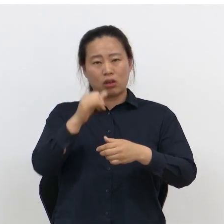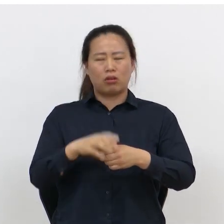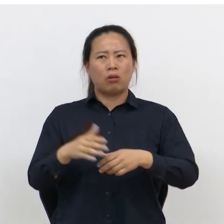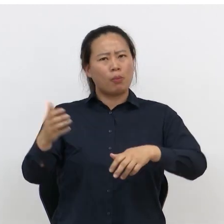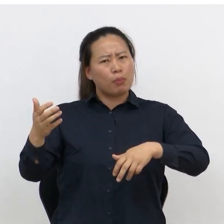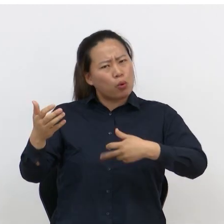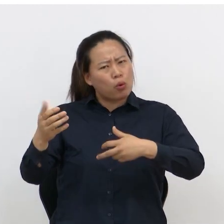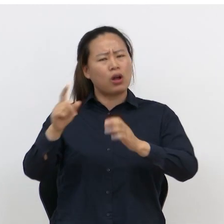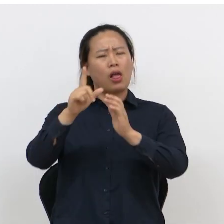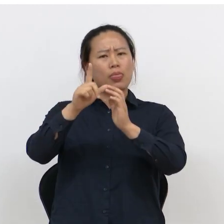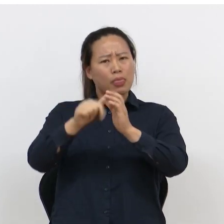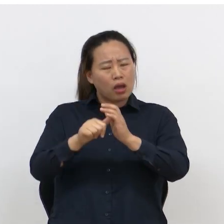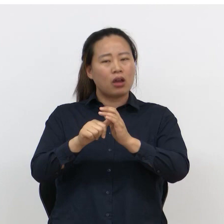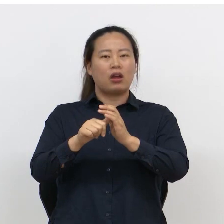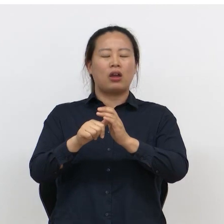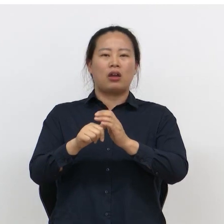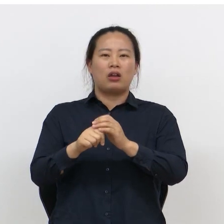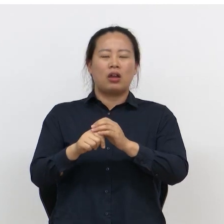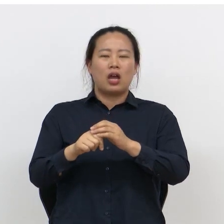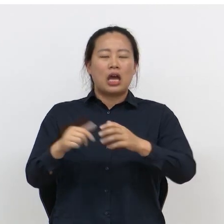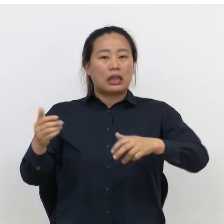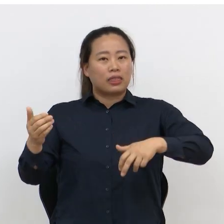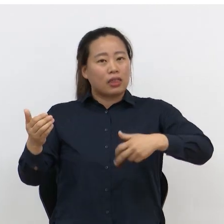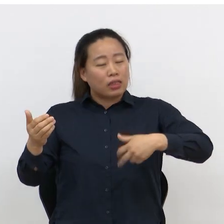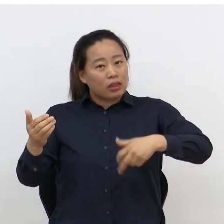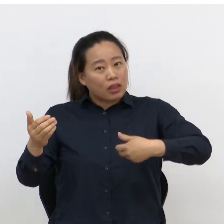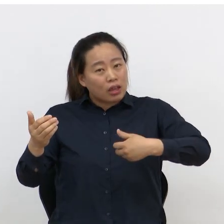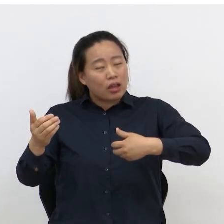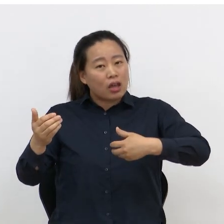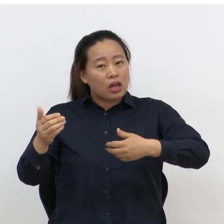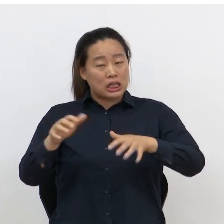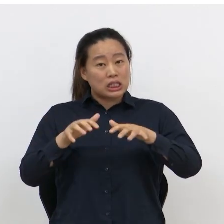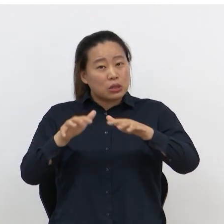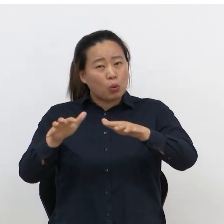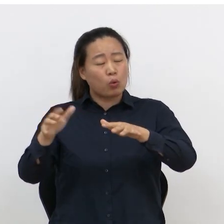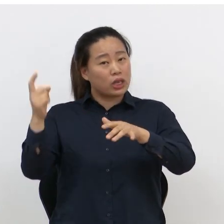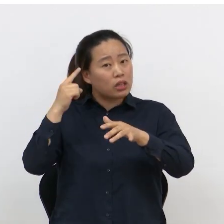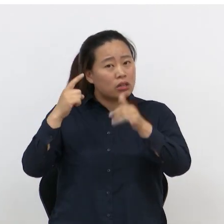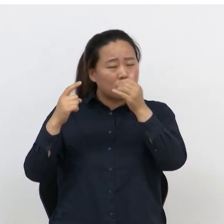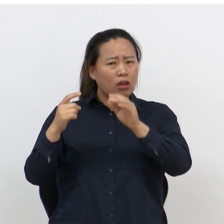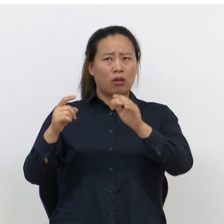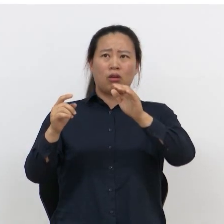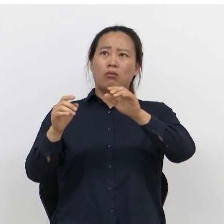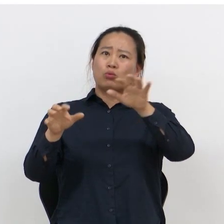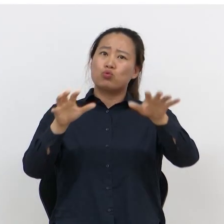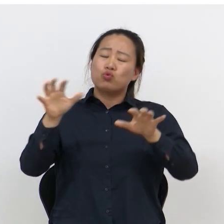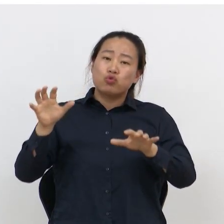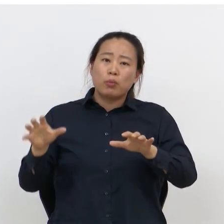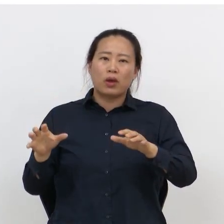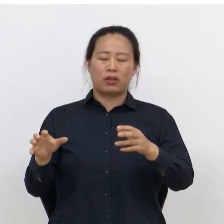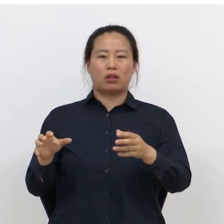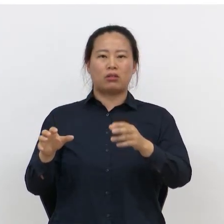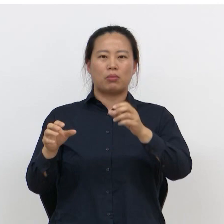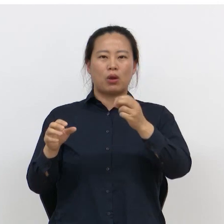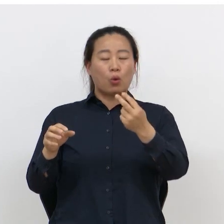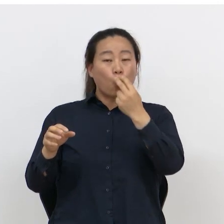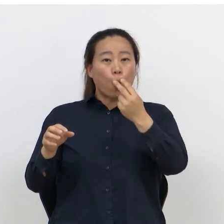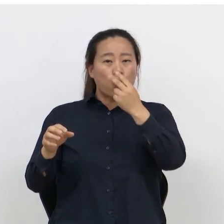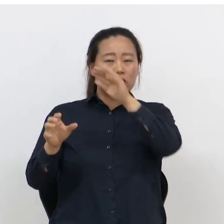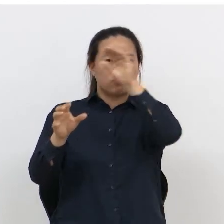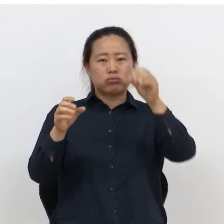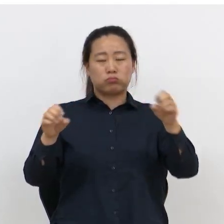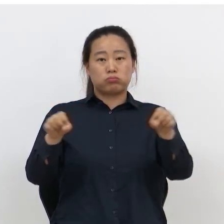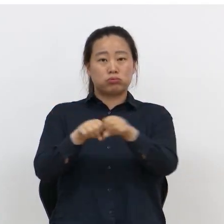때 발생하는 현상은 이 기타 줄이 이렇게 진동하는 것밖에 없습니다. 그럼 이 주변에 있는 공기 분자들이 이 기타 줄이